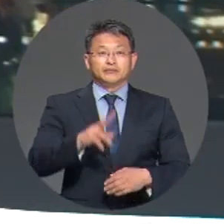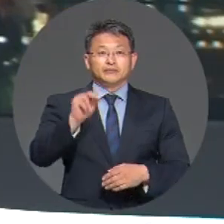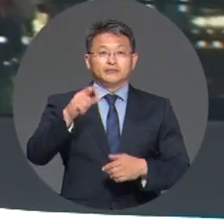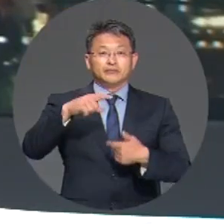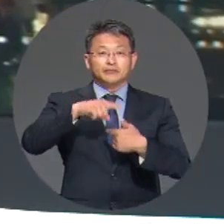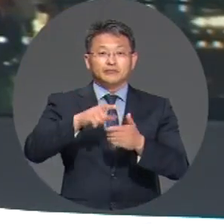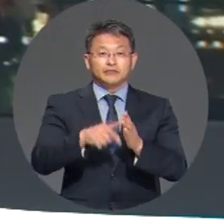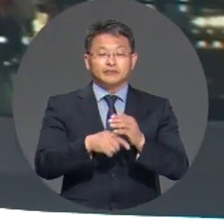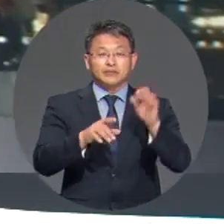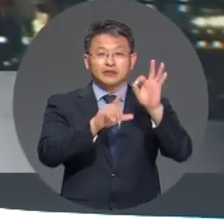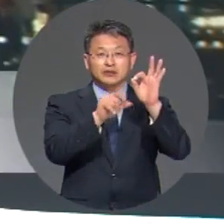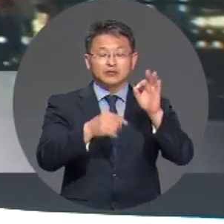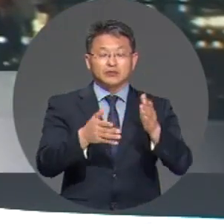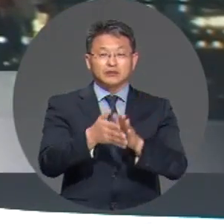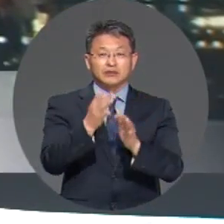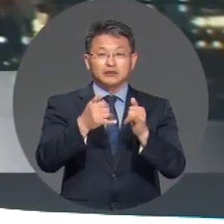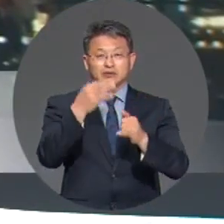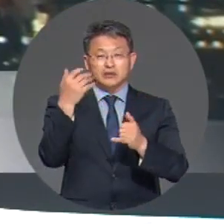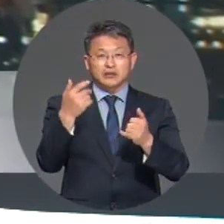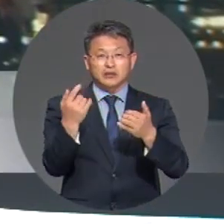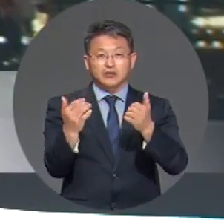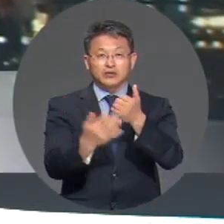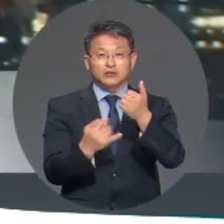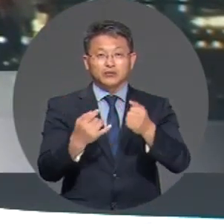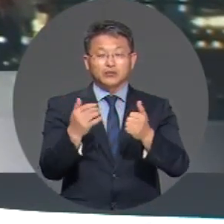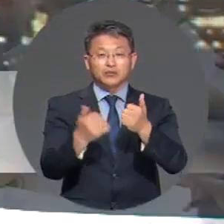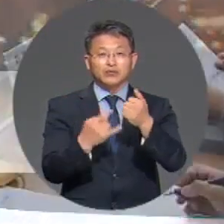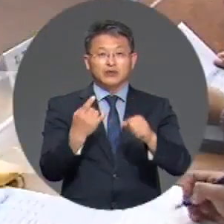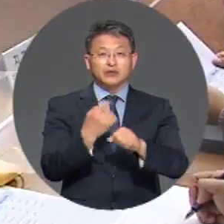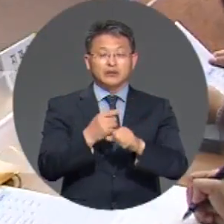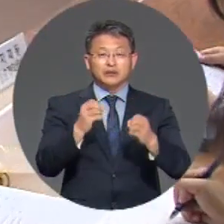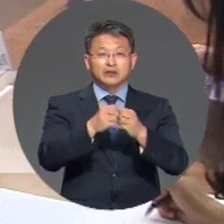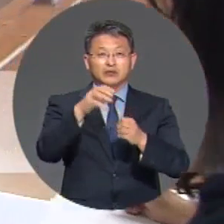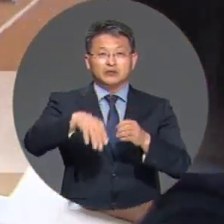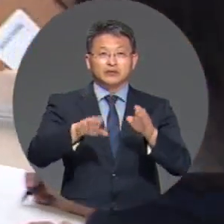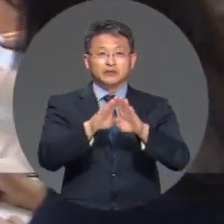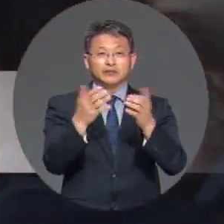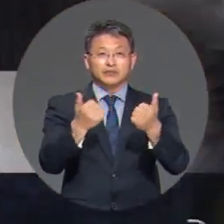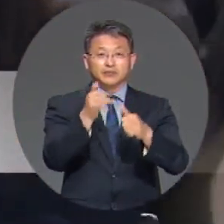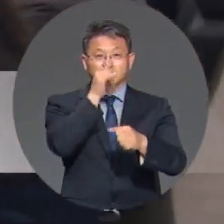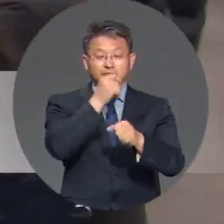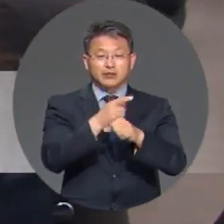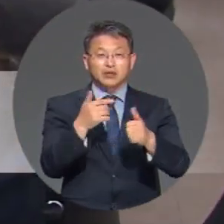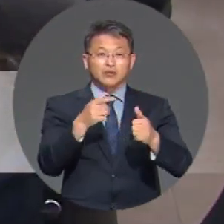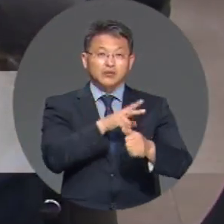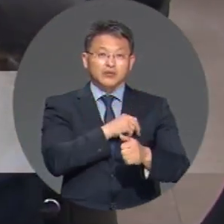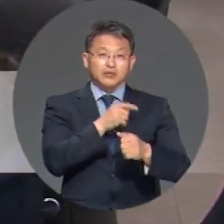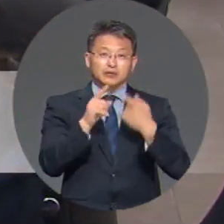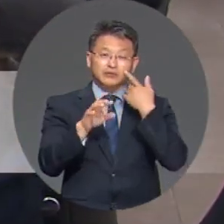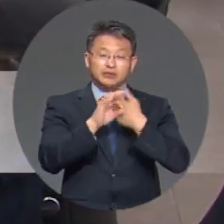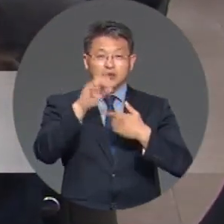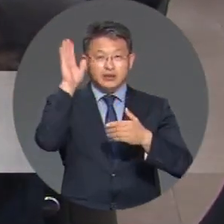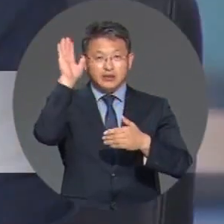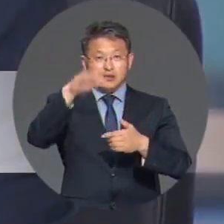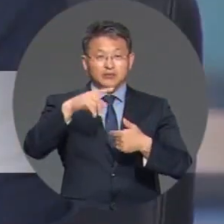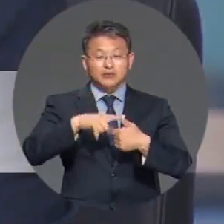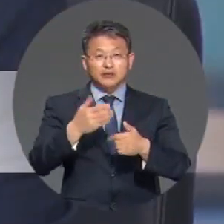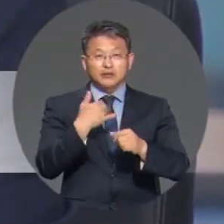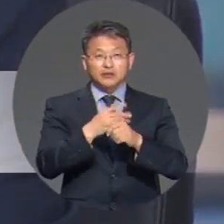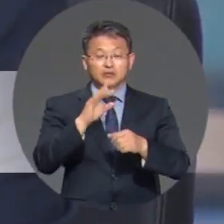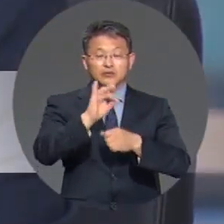MBC 경남 10월 시청자 위원회가 오늘 창원 사옥에서 열렸습니다. 위원들은 경남의 미래